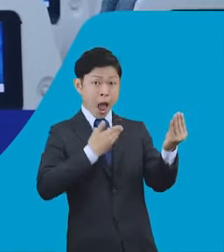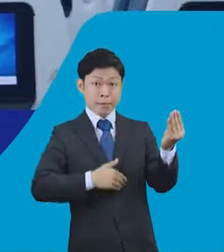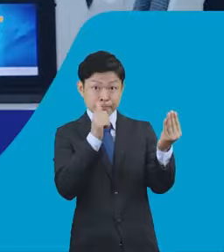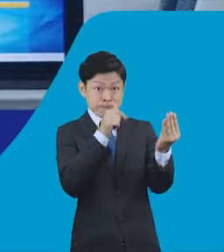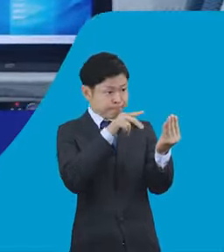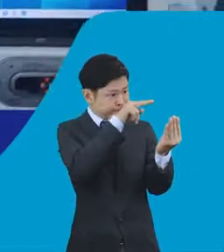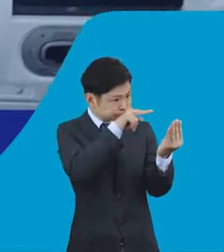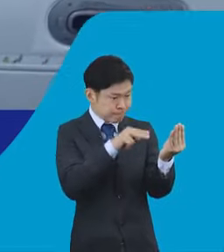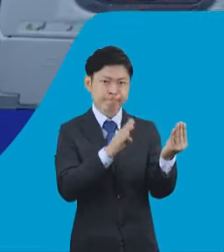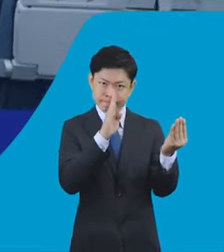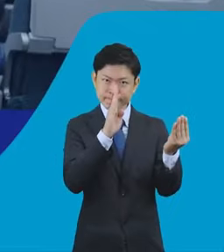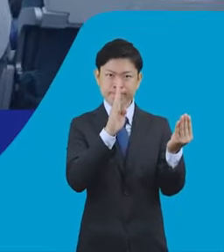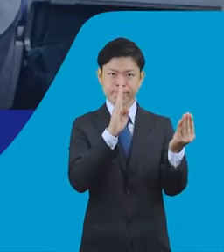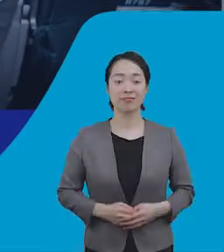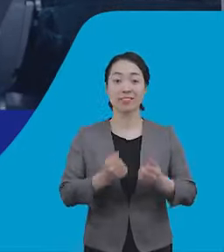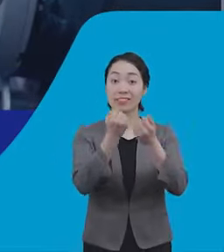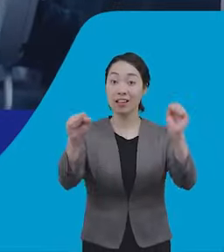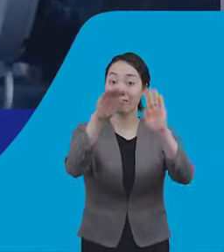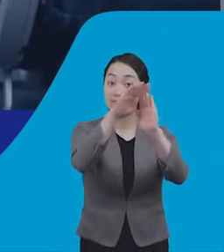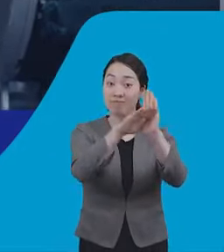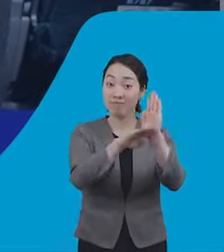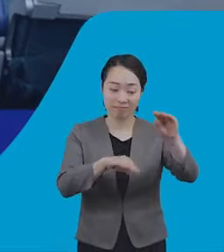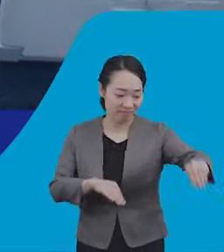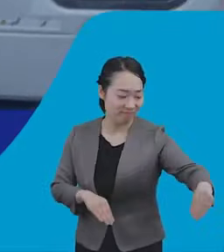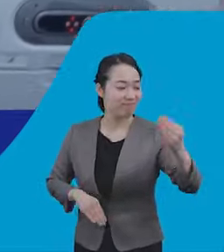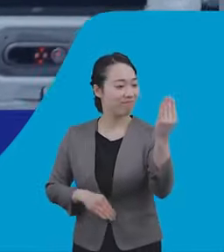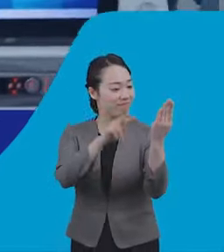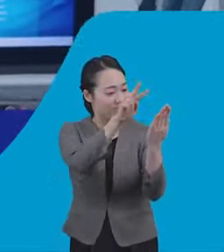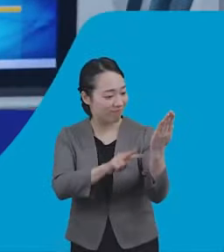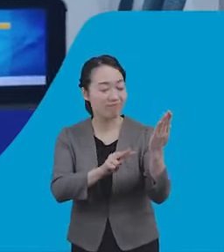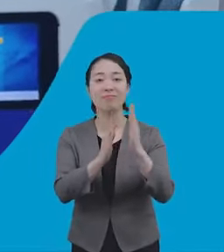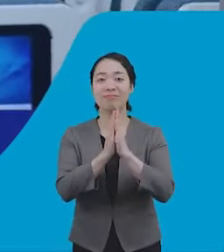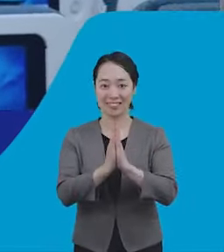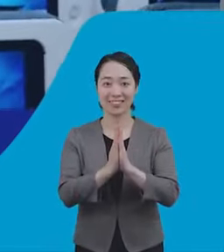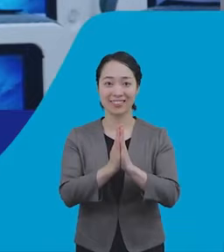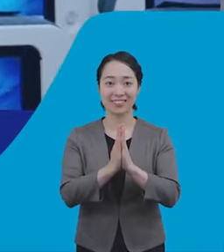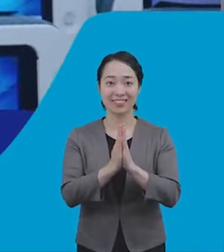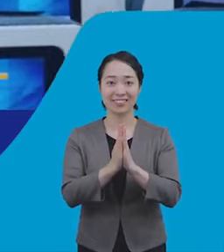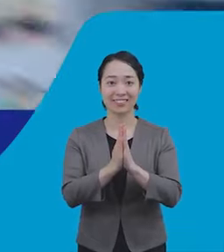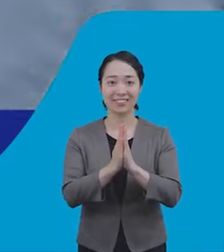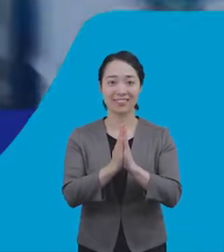ットの安全のしおりをご覧ください。 Please look at the safety instructions card in your seat pocket.